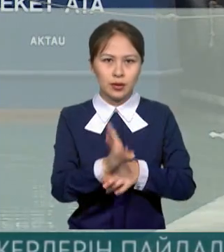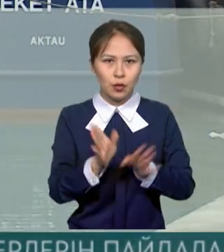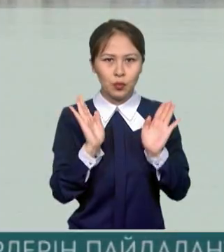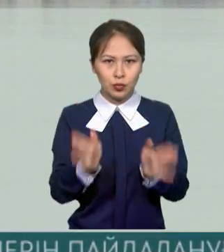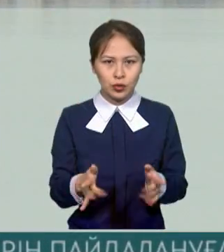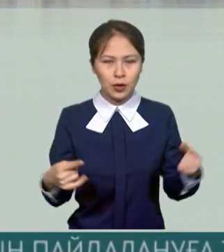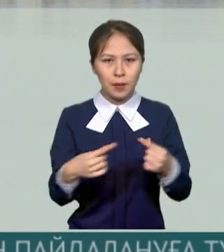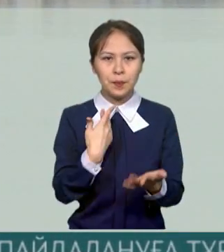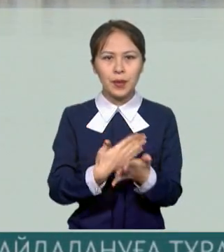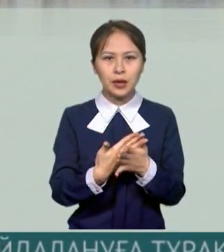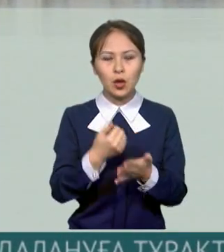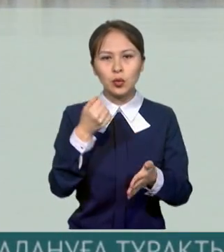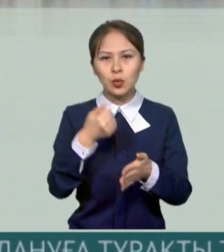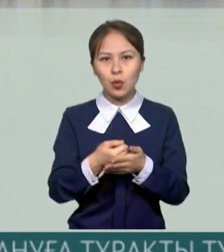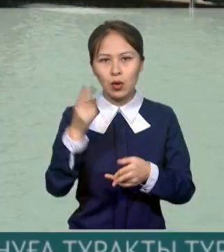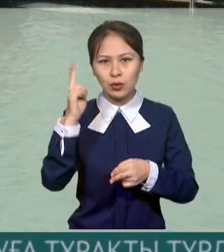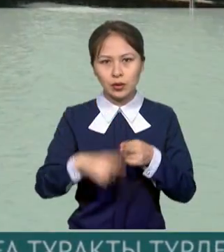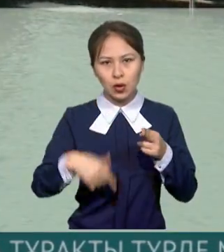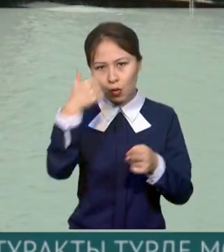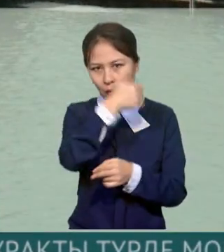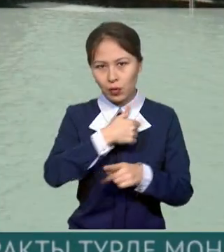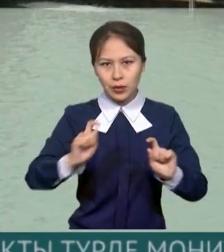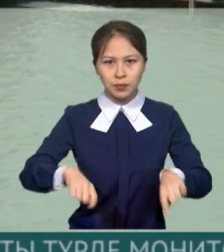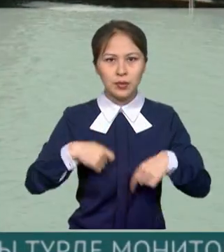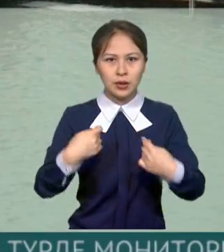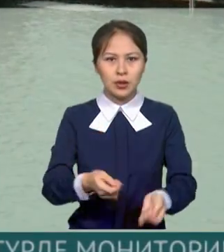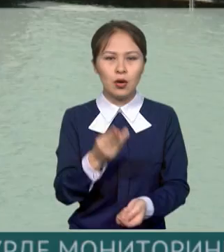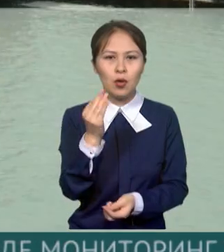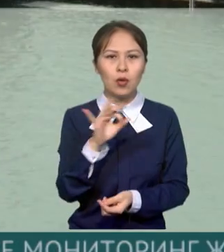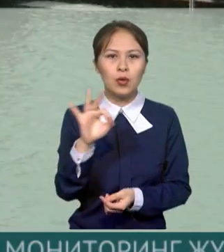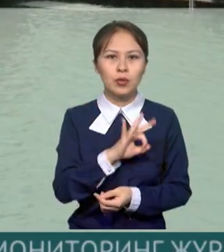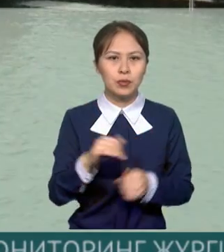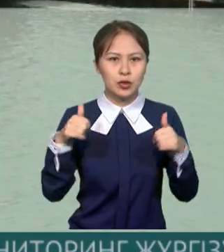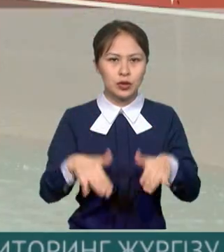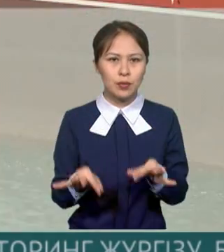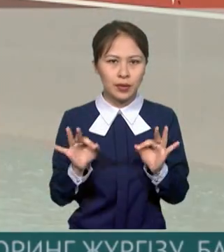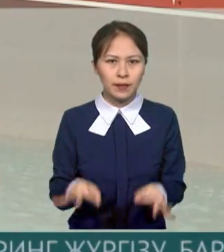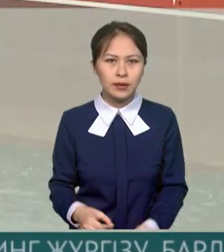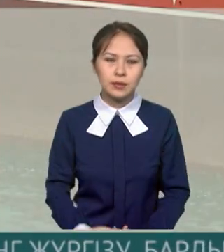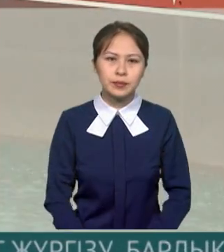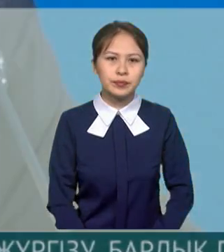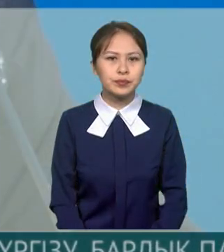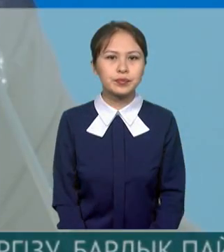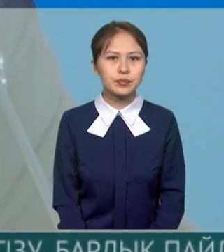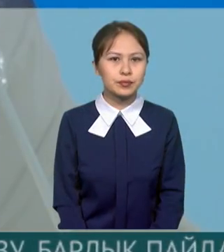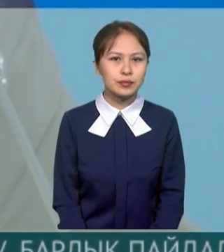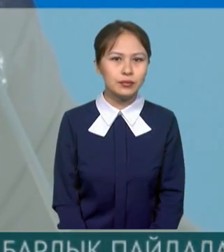қамтылады. Нысан жыл аяғында пайдалануға берілмек. Қаржыландыру мәселесі оң шешілген.